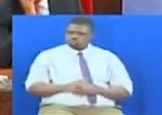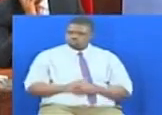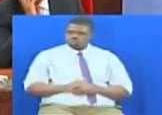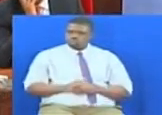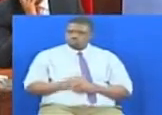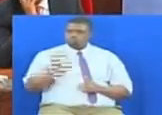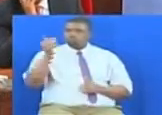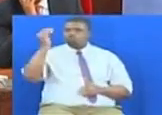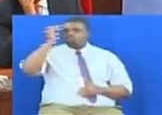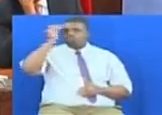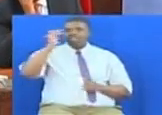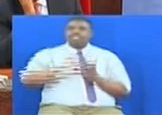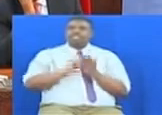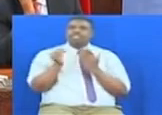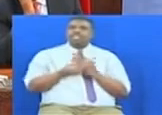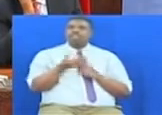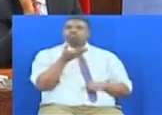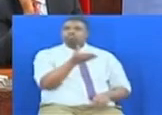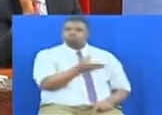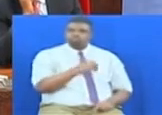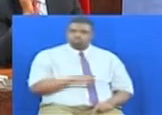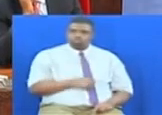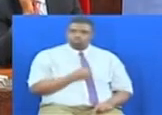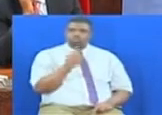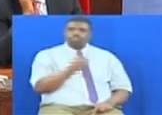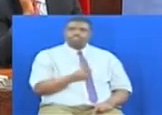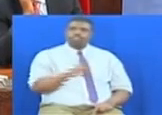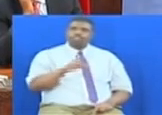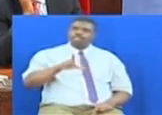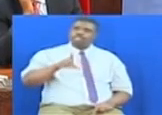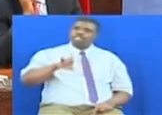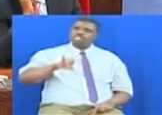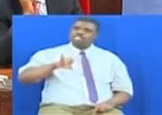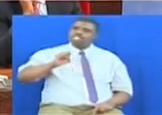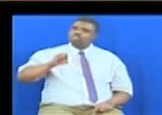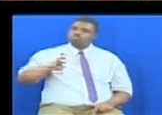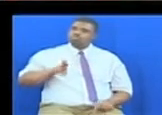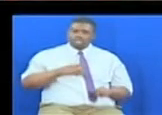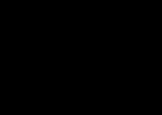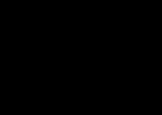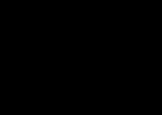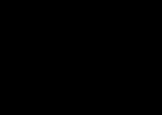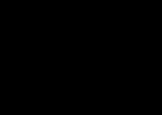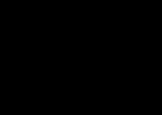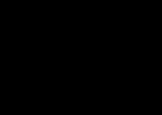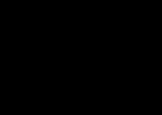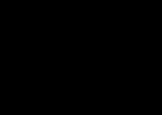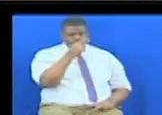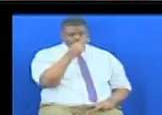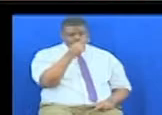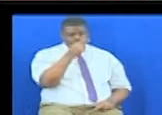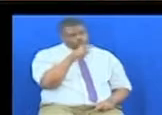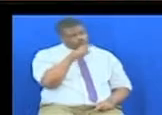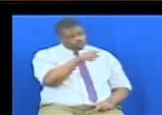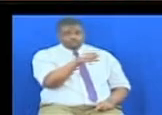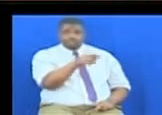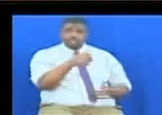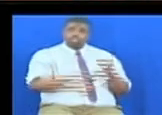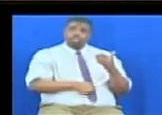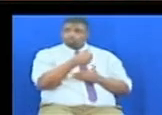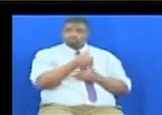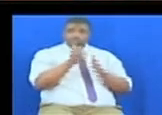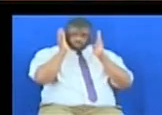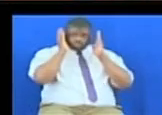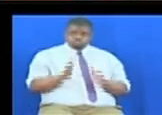Umakini upi huo? Na umeshasema Lissu ameshambuliwa Dodoma, wewe kiongozi mkubwa unatembea peke yako usiku,